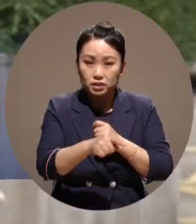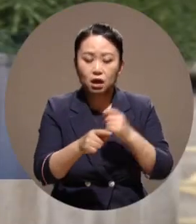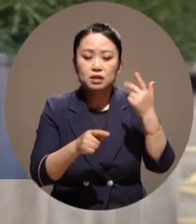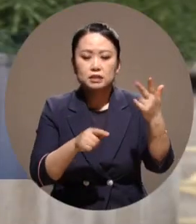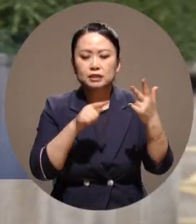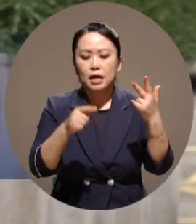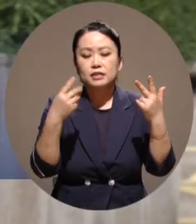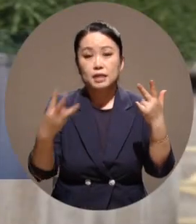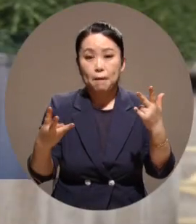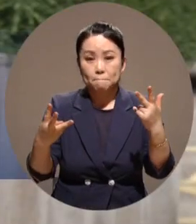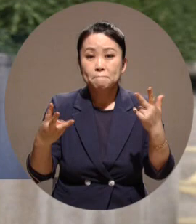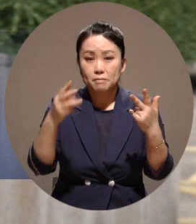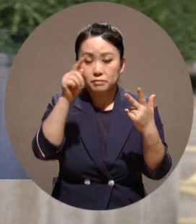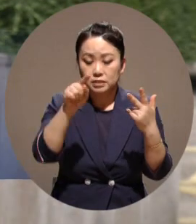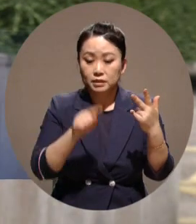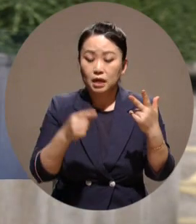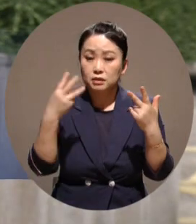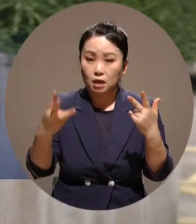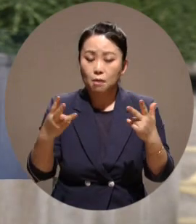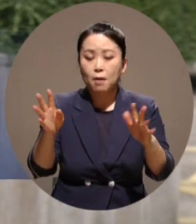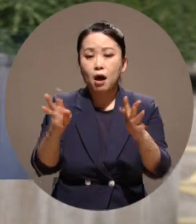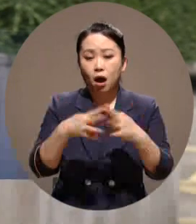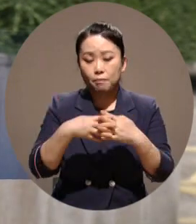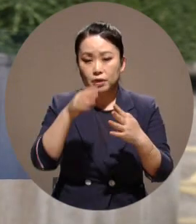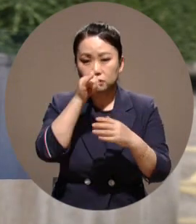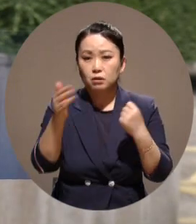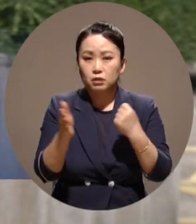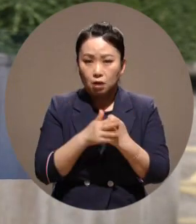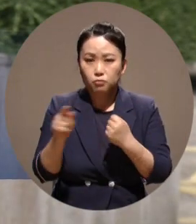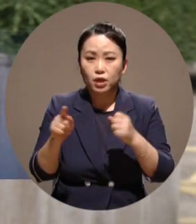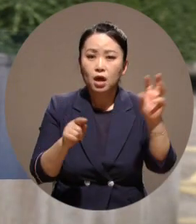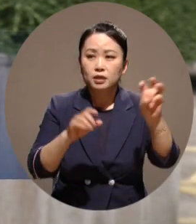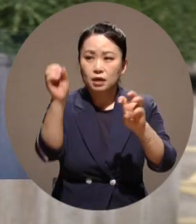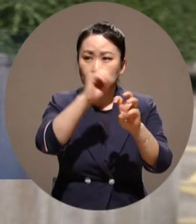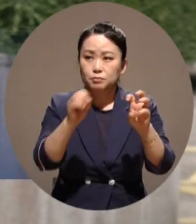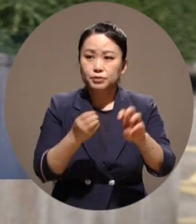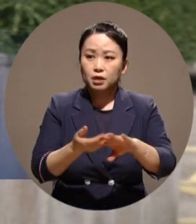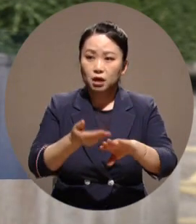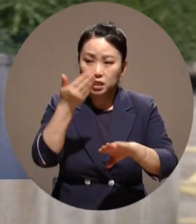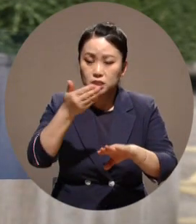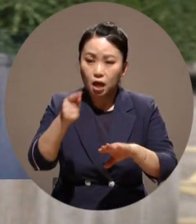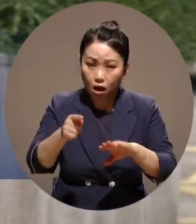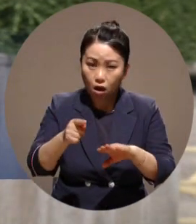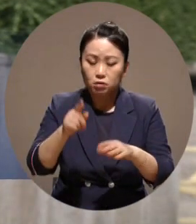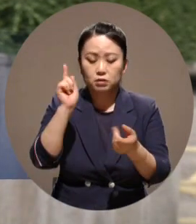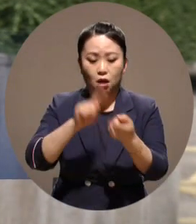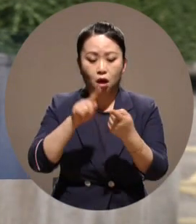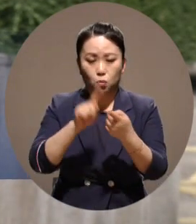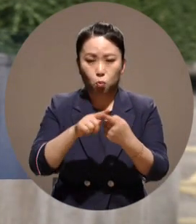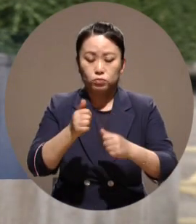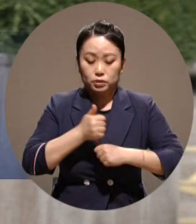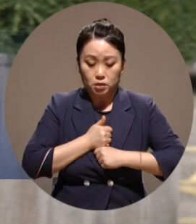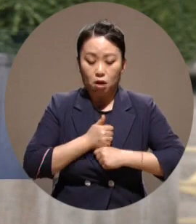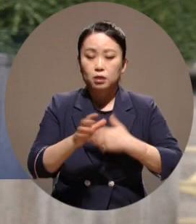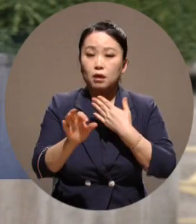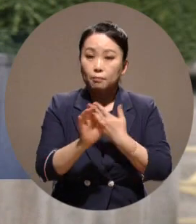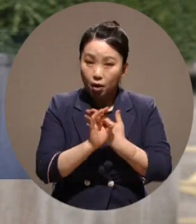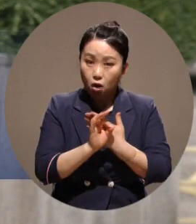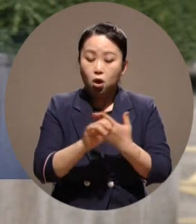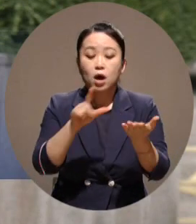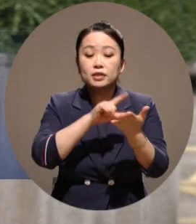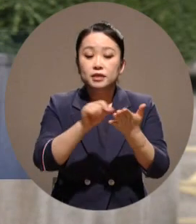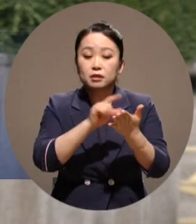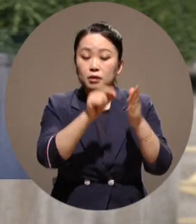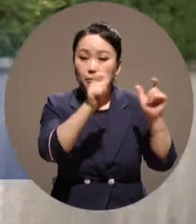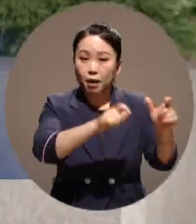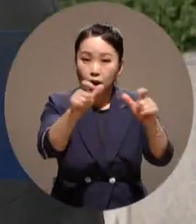유지하겠다는 어떤 합의가 있었기 때문에 30% 이상의 비율을 맞춰준다면 지역사회는 현재